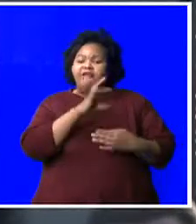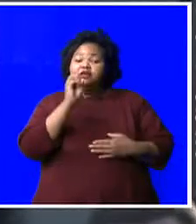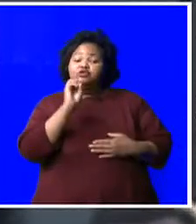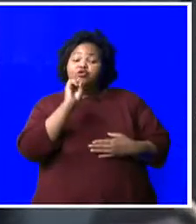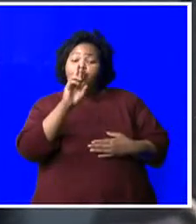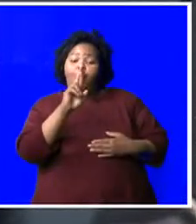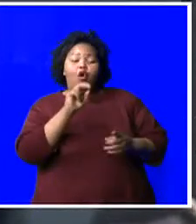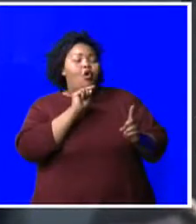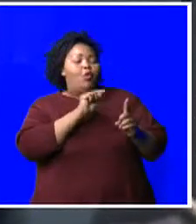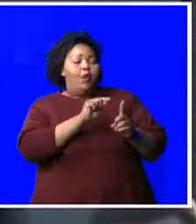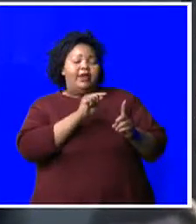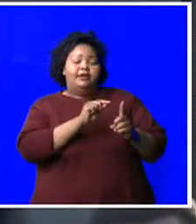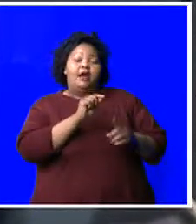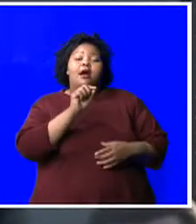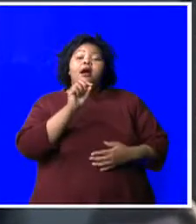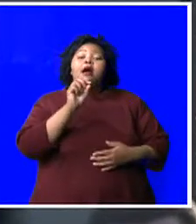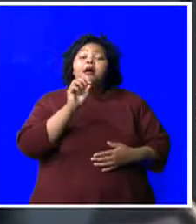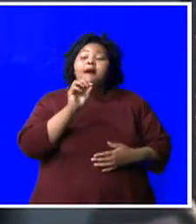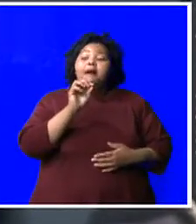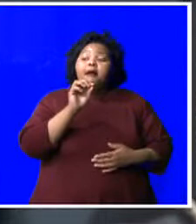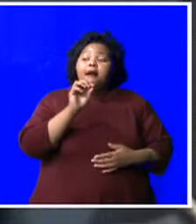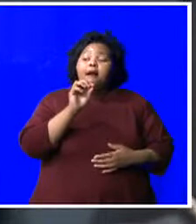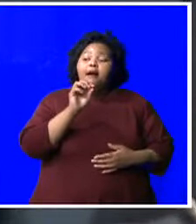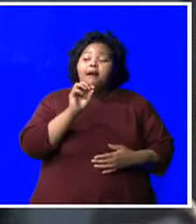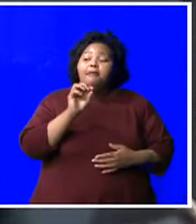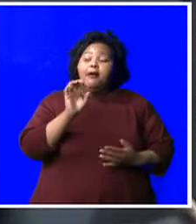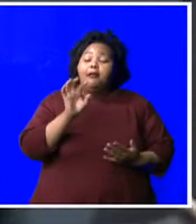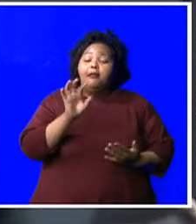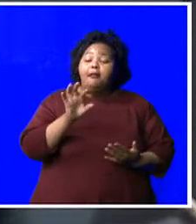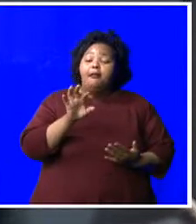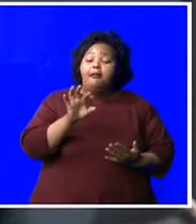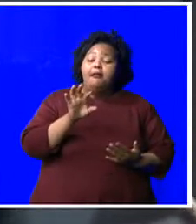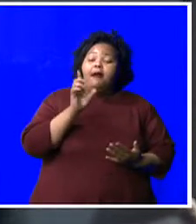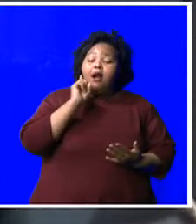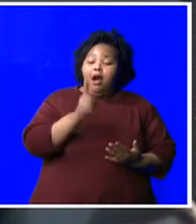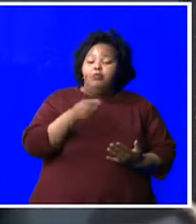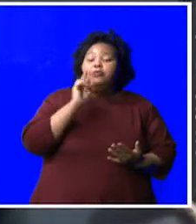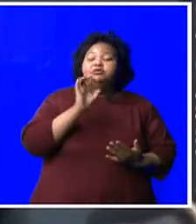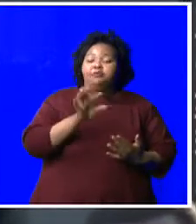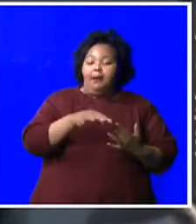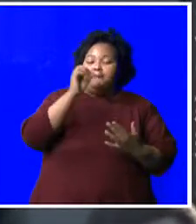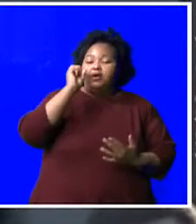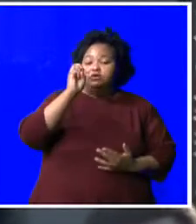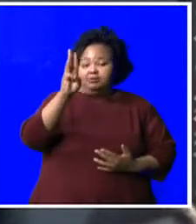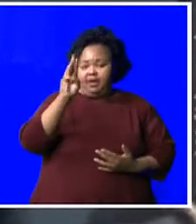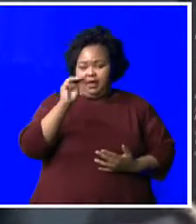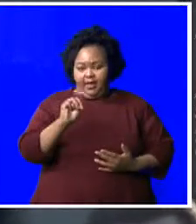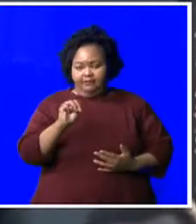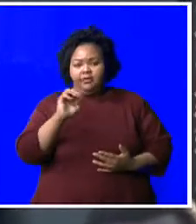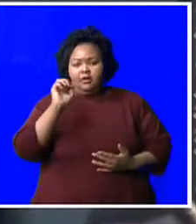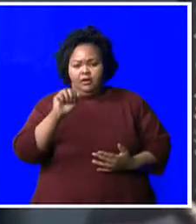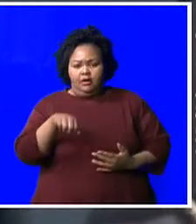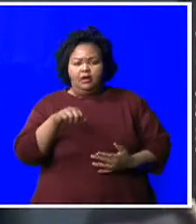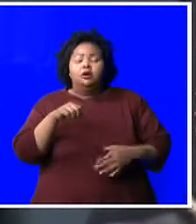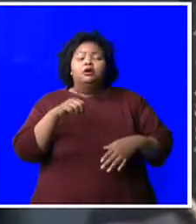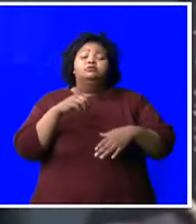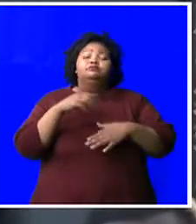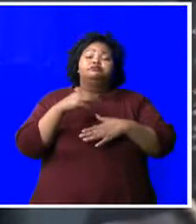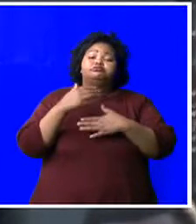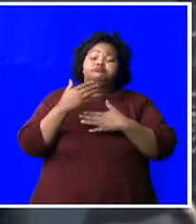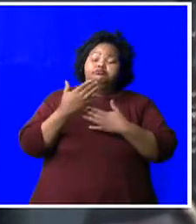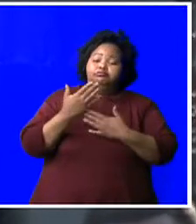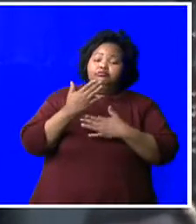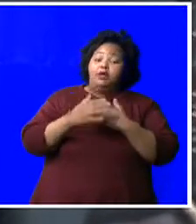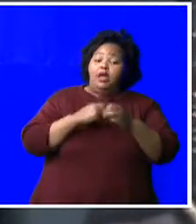kule crisis lebeyibhekene nelive unrest health crisis labanye sebacala ukungathi kune